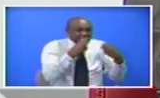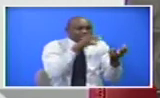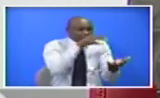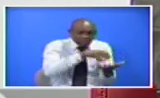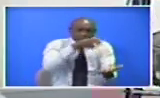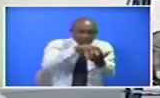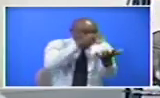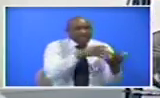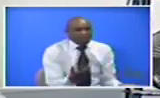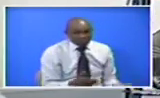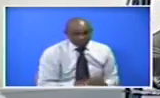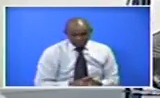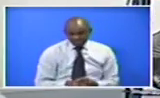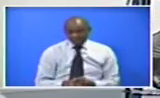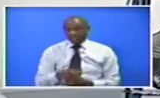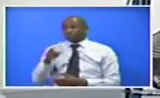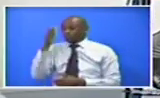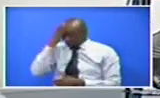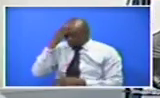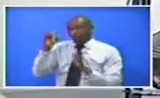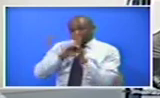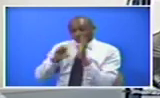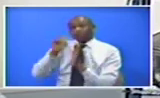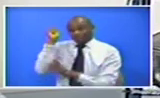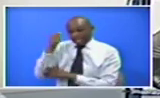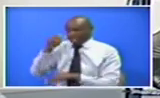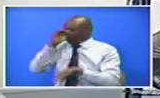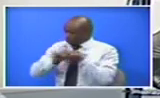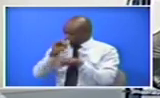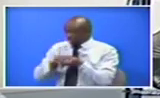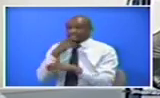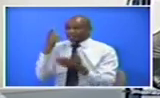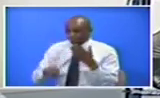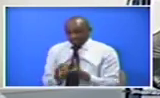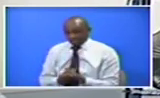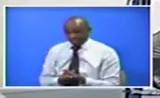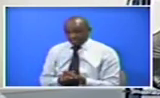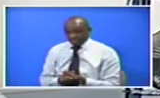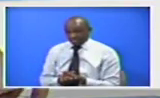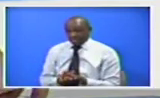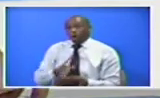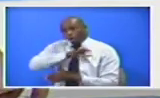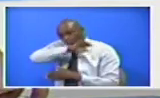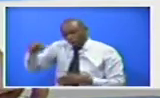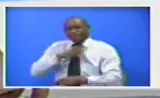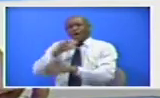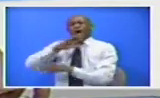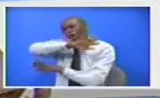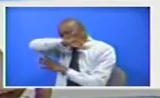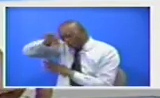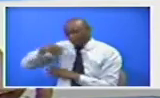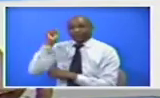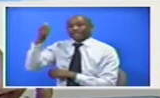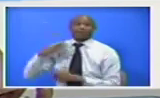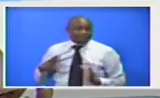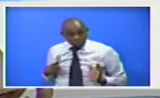nyadhifa. Kwanza mimi unajua katiba ya Kenya ni nzuri sana. Naam. Inasema all sovereign power ni ya watu